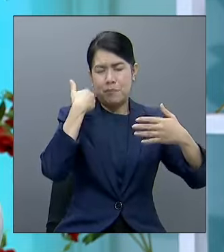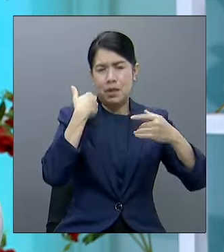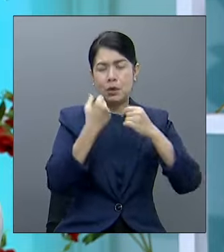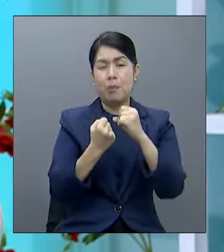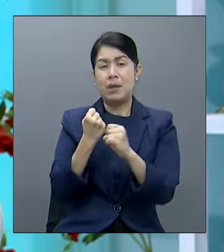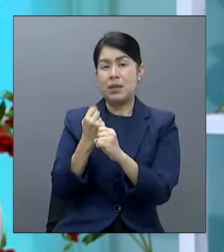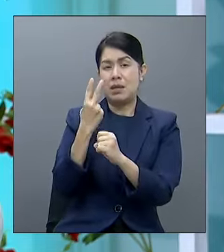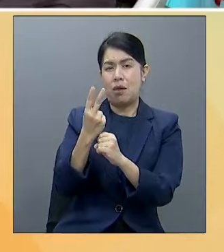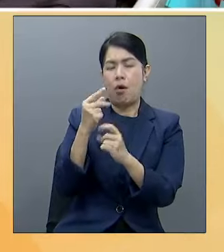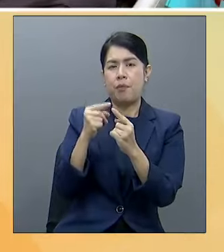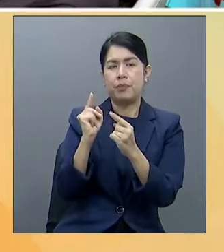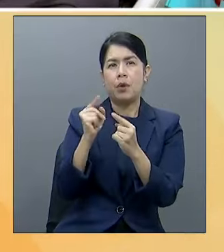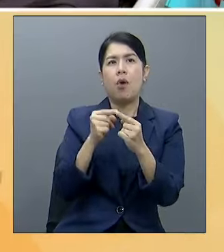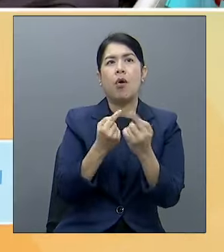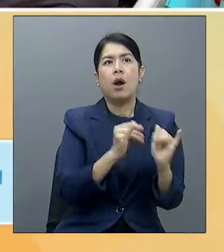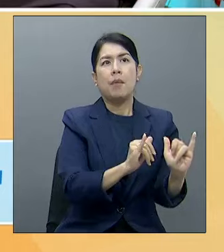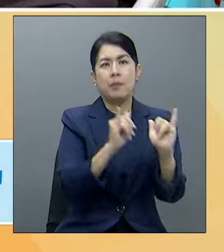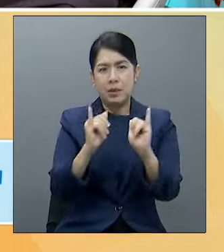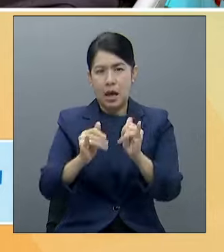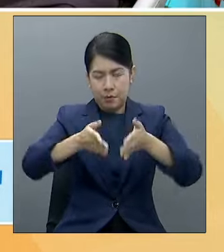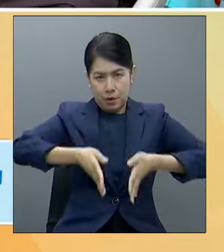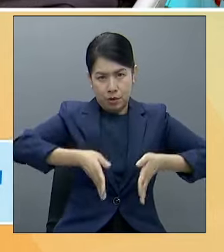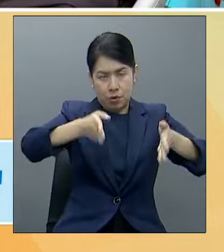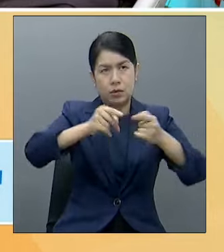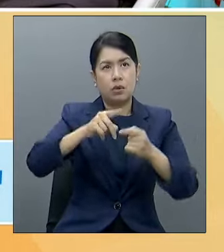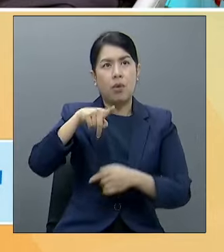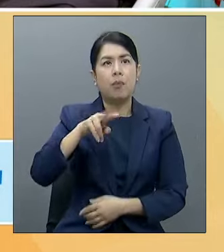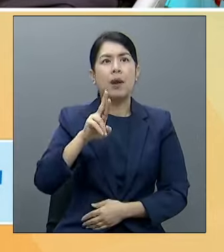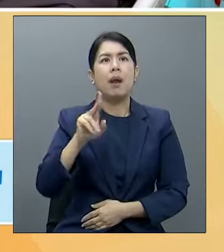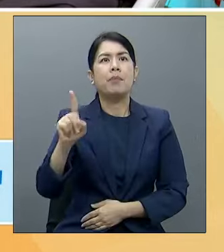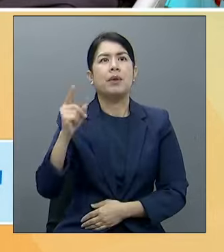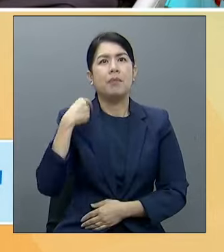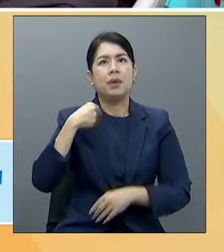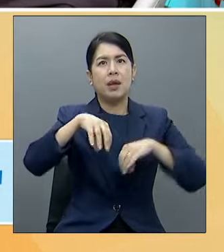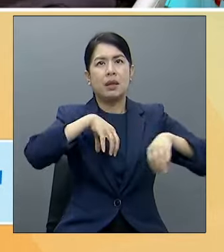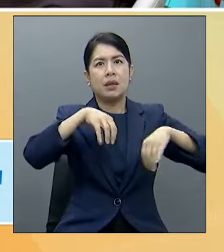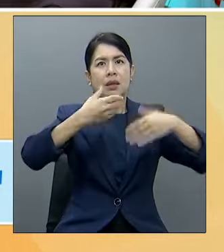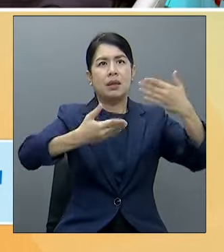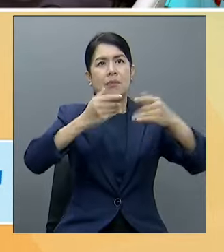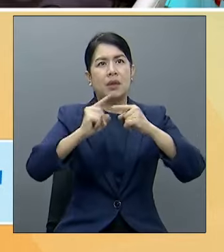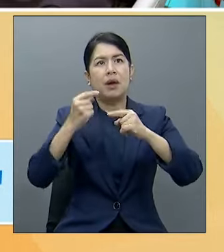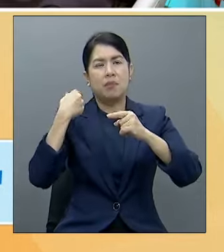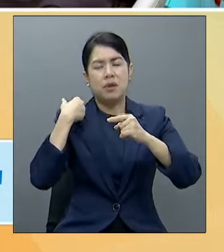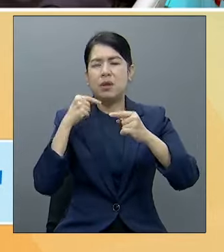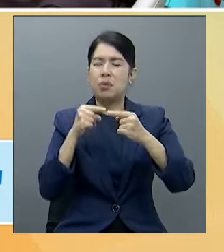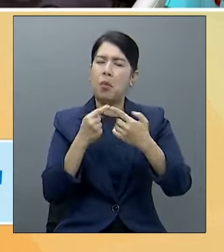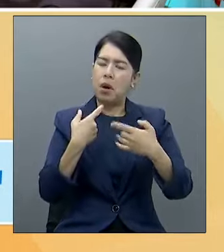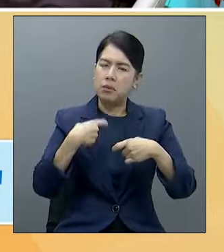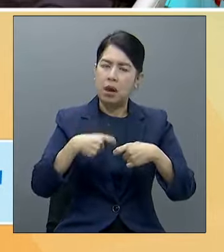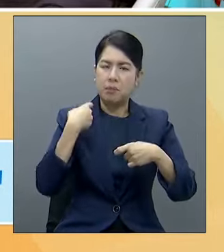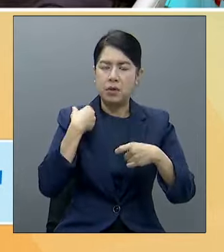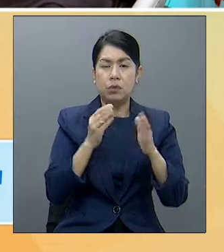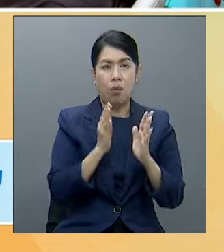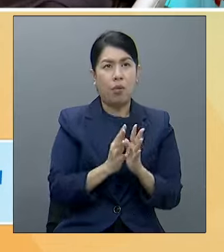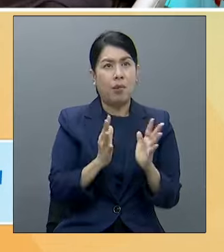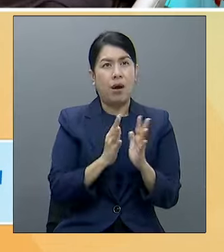ถนนสีลมมาเส้นพระราม1การบริหารจัดการทุกอย่างอ่ะค่อนข้างท้าทายมีเขาเรียกว่ามีคนมาร่วมจ